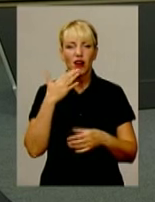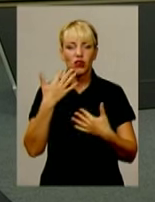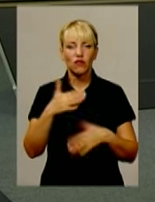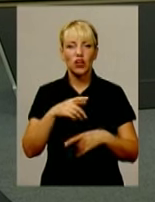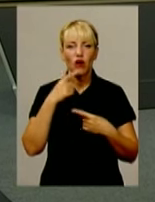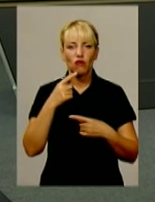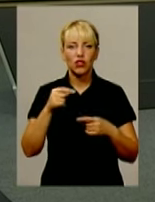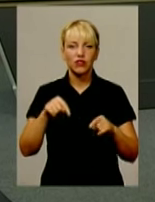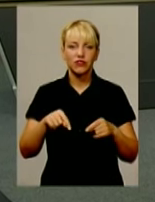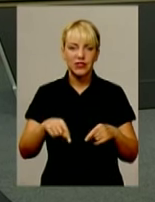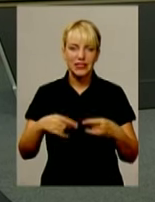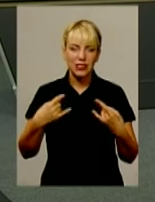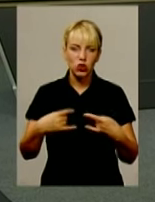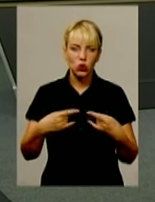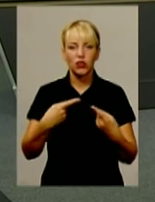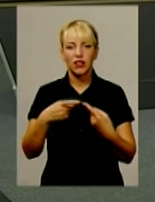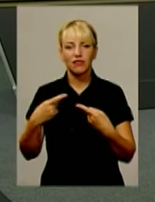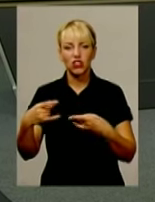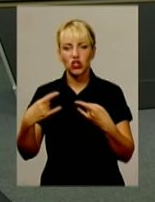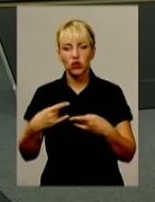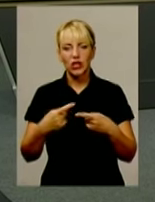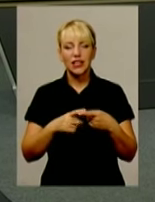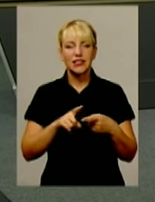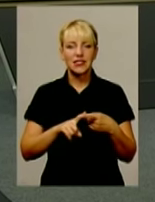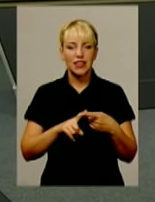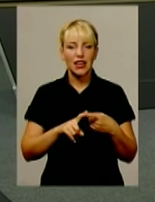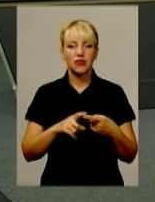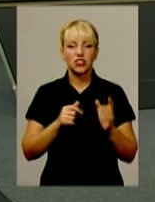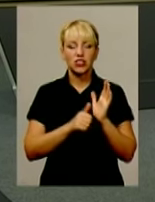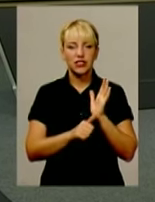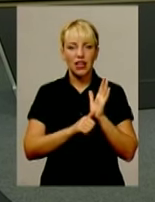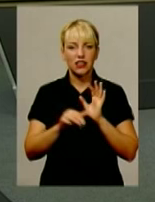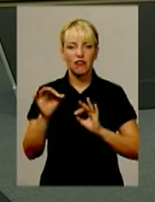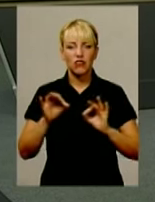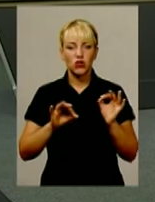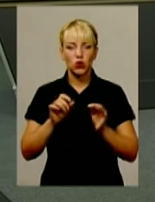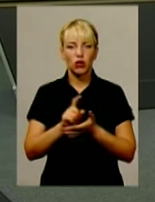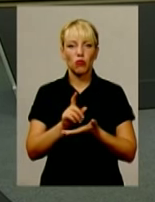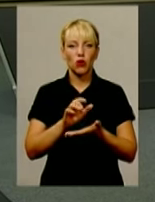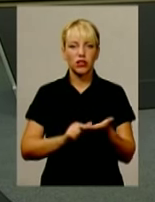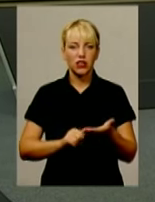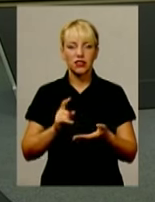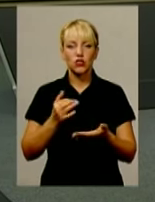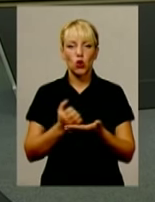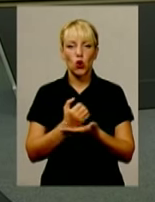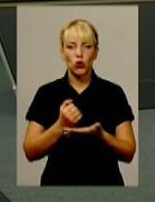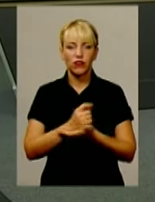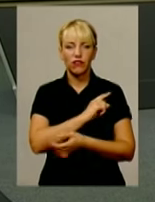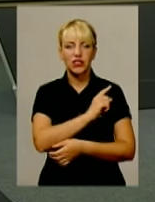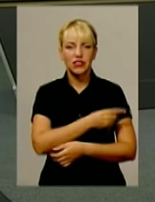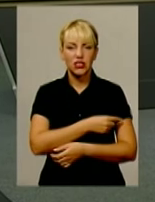і в цій студії, і в інших студіях. Це насамперед 60% податку з доходів фізичних осіб,